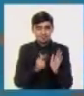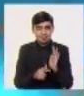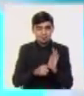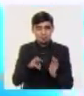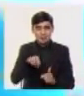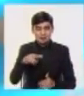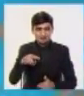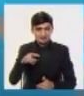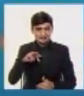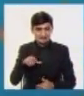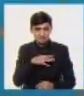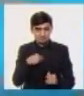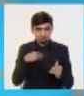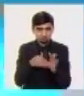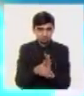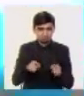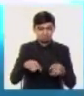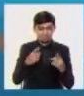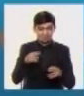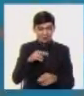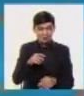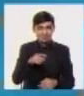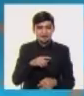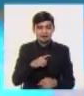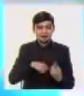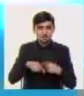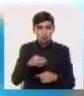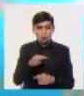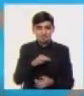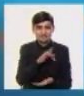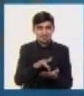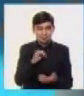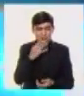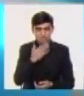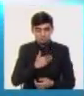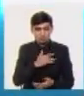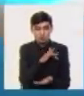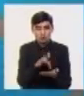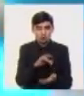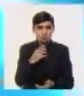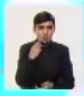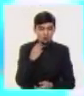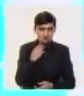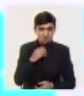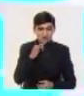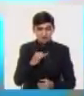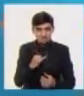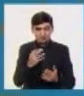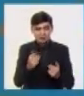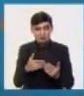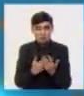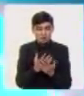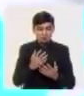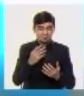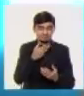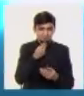тенге мы инвестировали на развитие нашего областного центра, нашего любимого города Кокшетау. Конечно же, вот новым